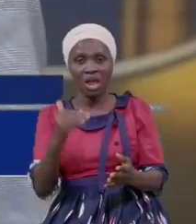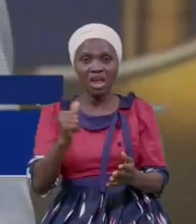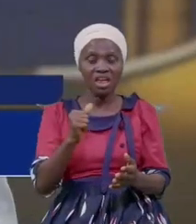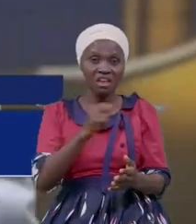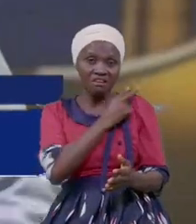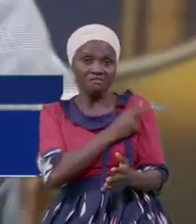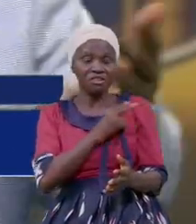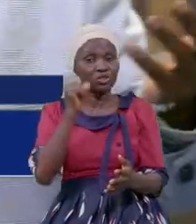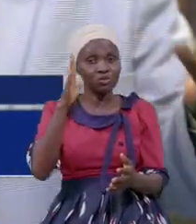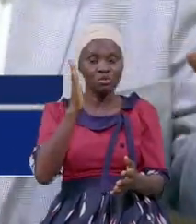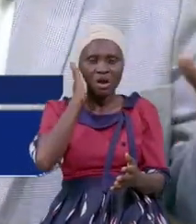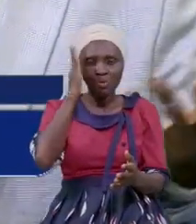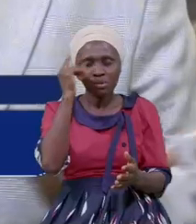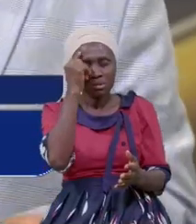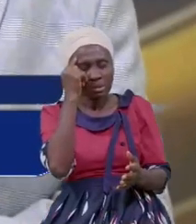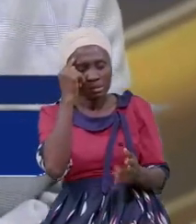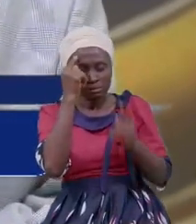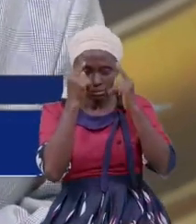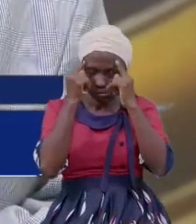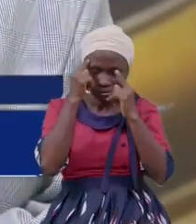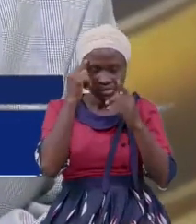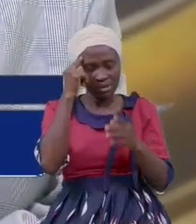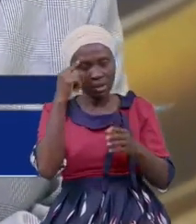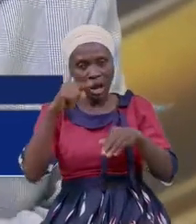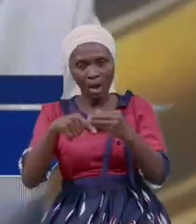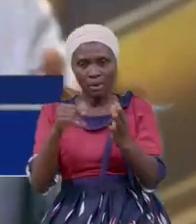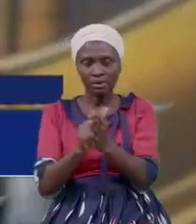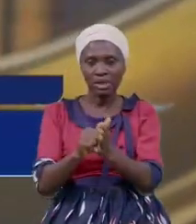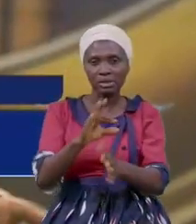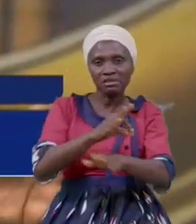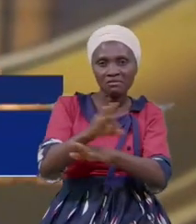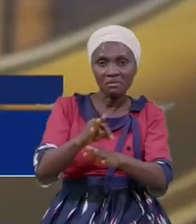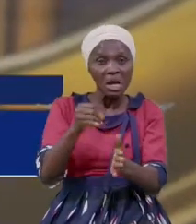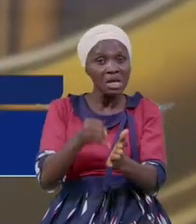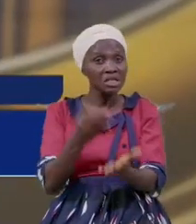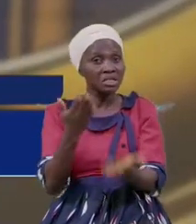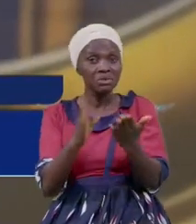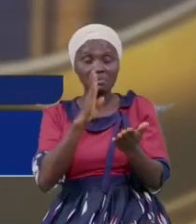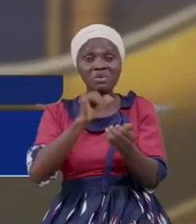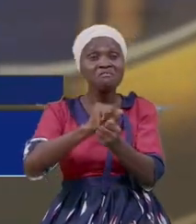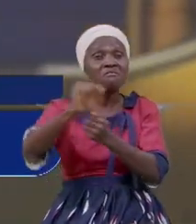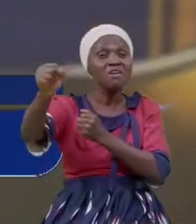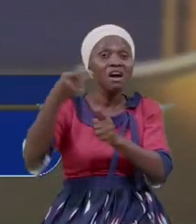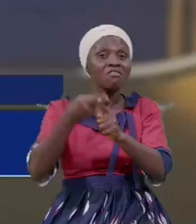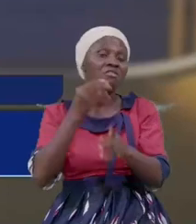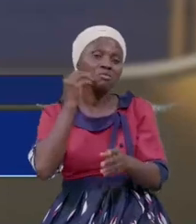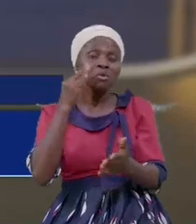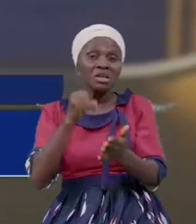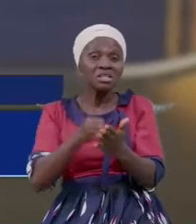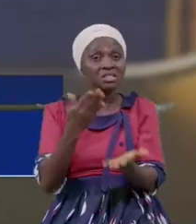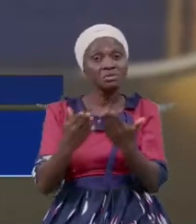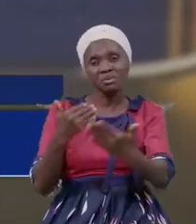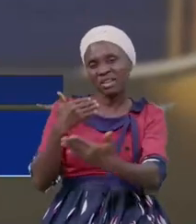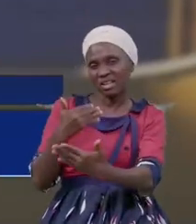considérer ce ce domaine ce champ c'est le champ peut être loin de la maison ce domaine peut être proche de la du